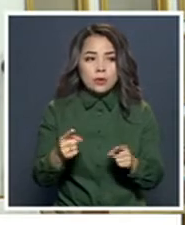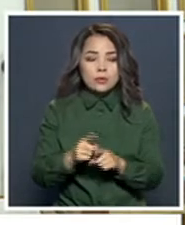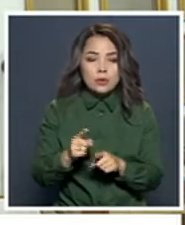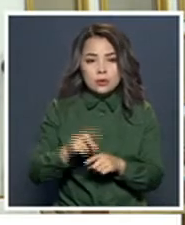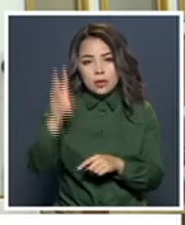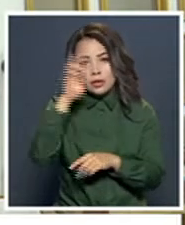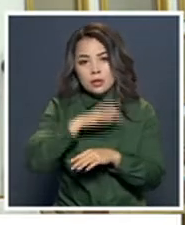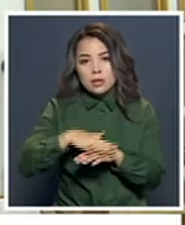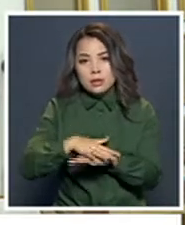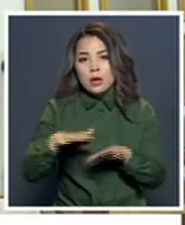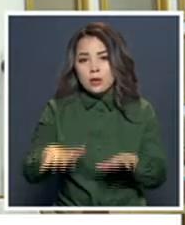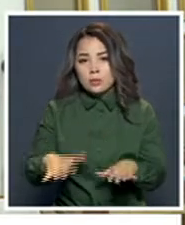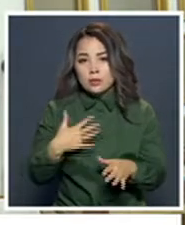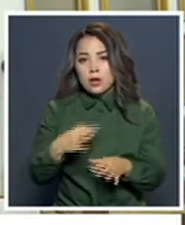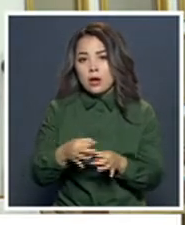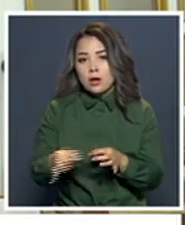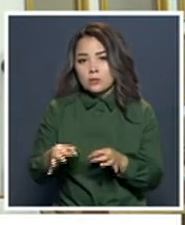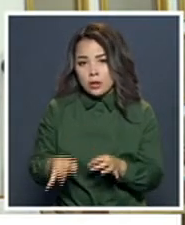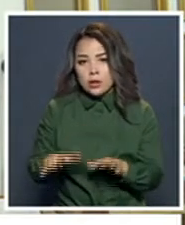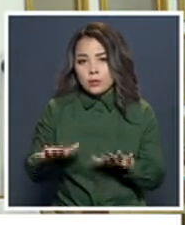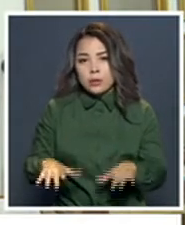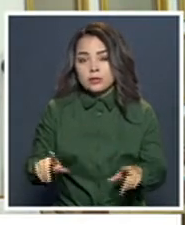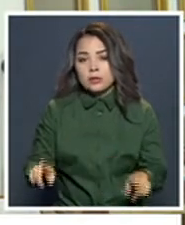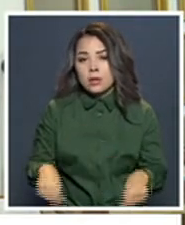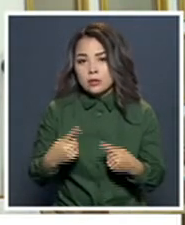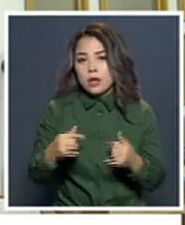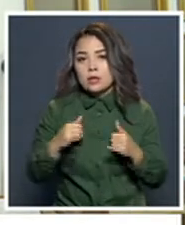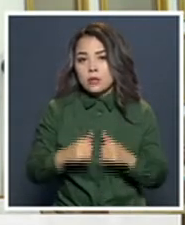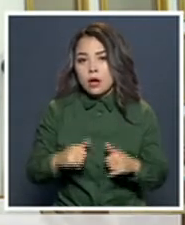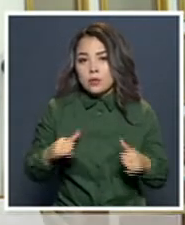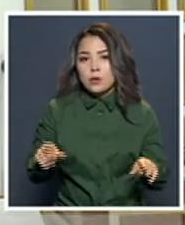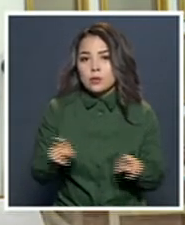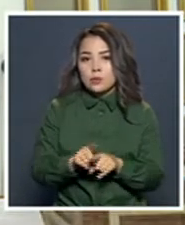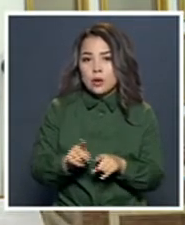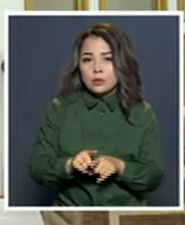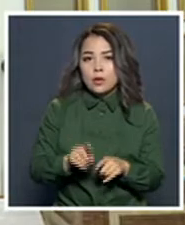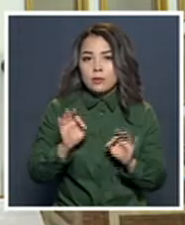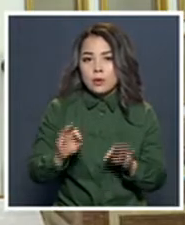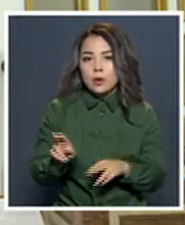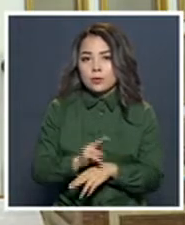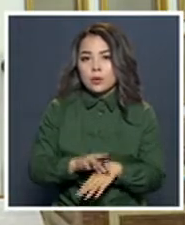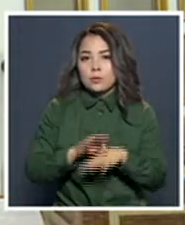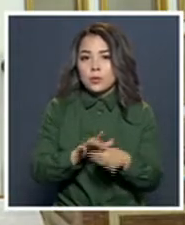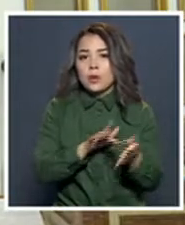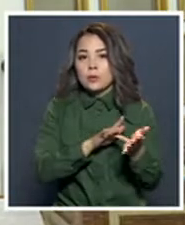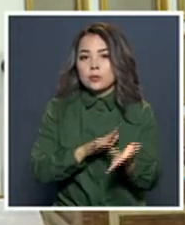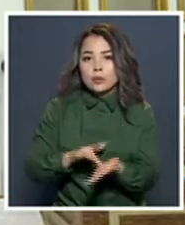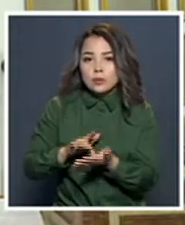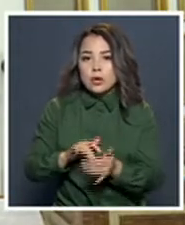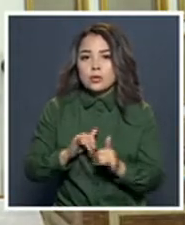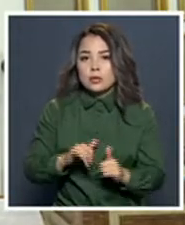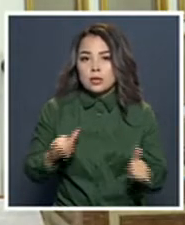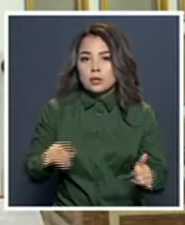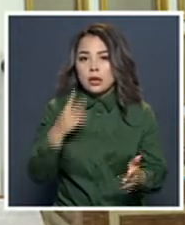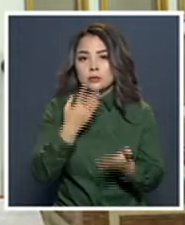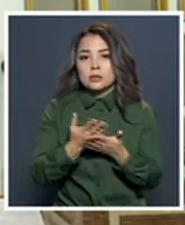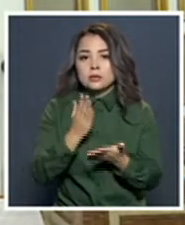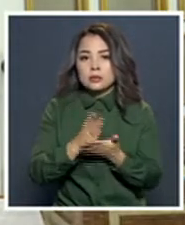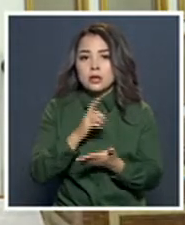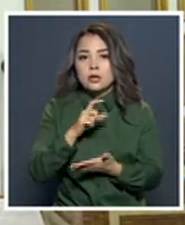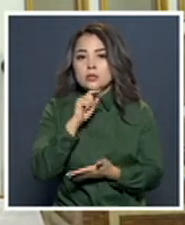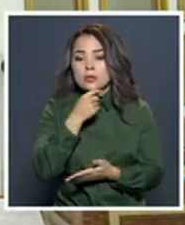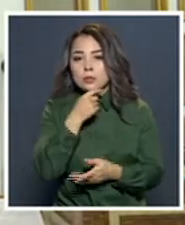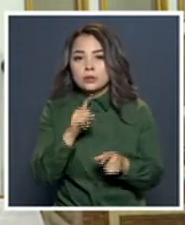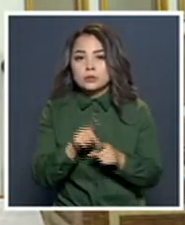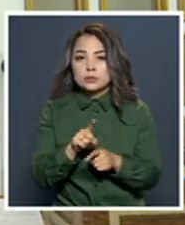елді мекендердің, аудандардың дамуында өз үлесін қосады. Ертең Құдай қаласа жолдар дұрысталады, туристер келе бастайды. Бұның бәрі өзінің